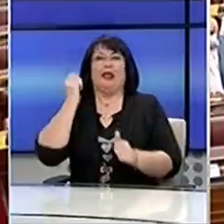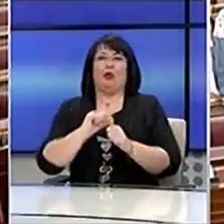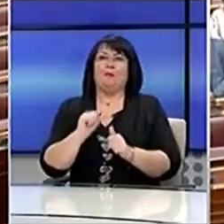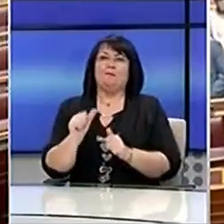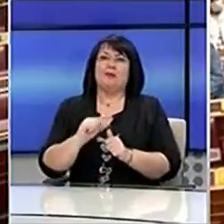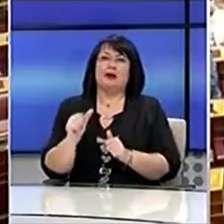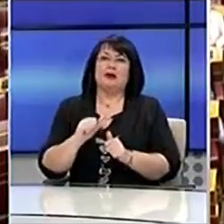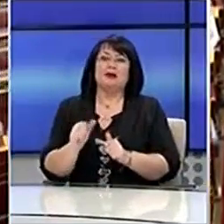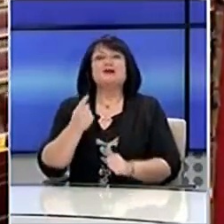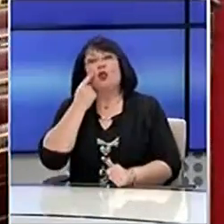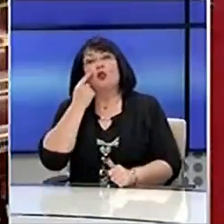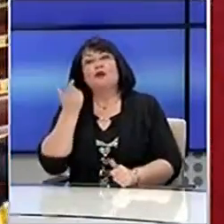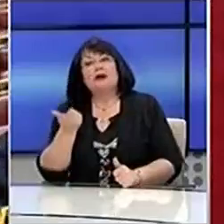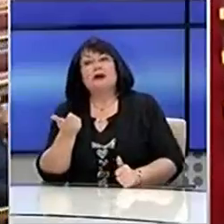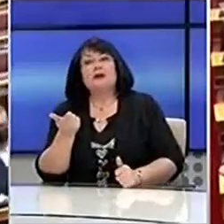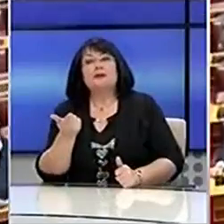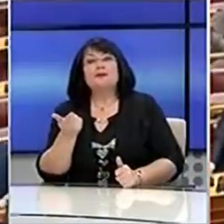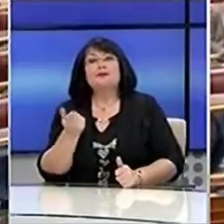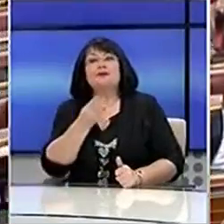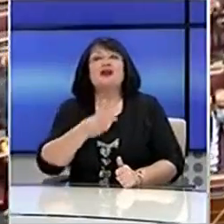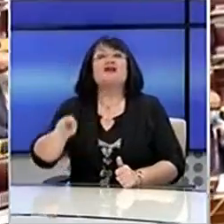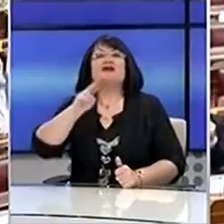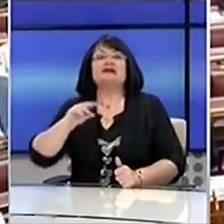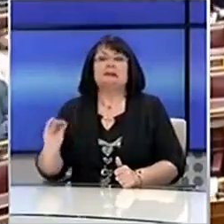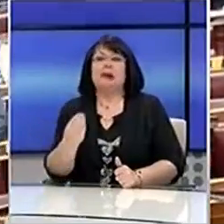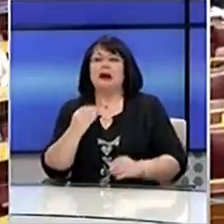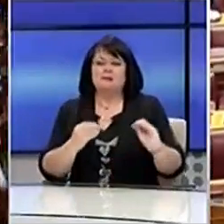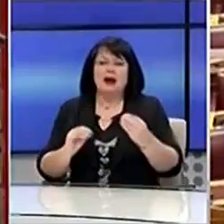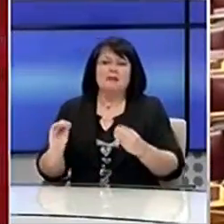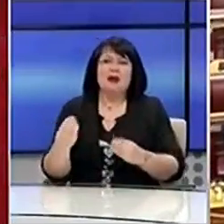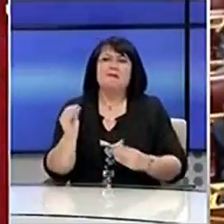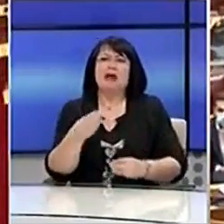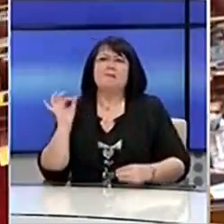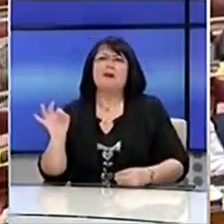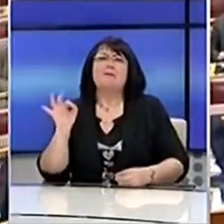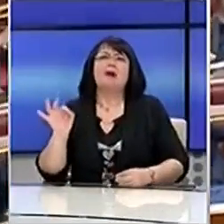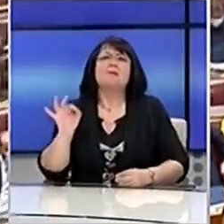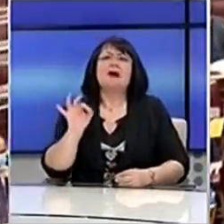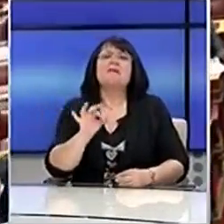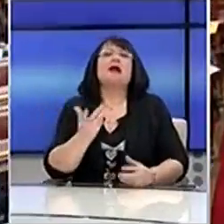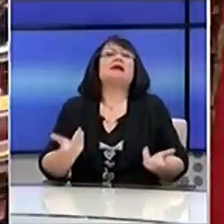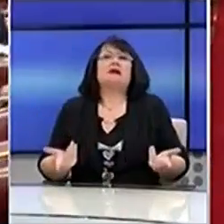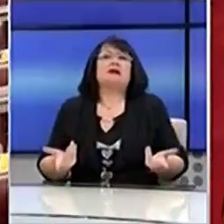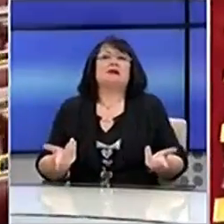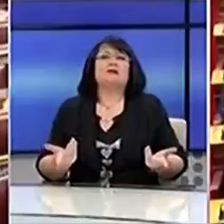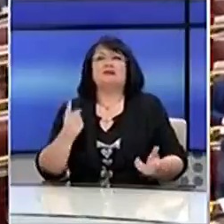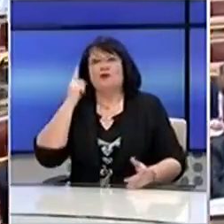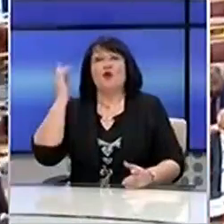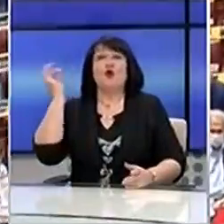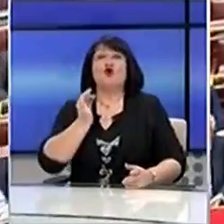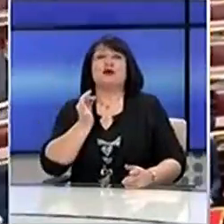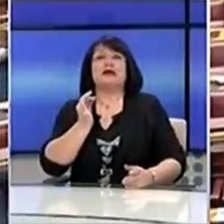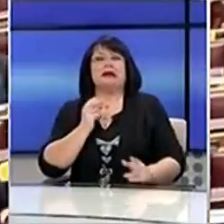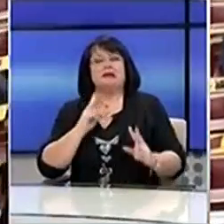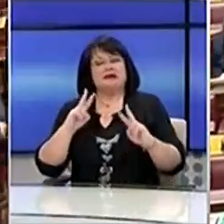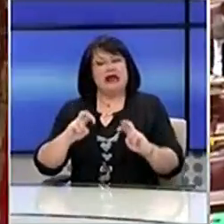τουλάχιστον βλέπαμε μία αύξηση των κρουσμάτων η οποία ήταν λελογισμένη και